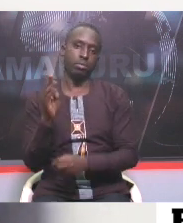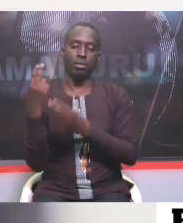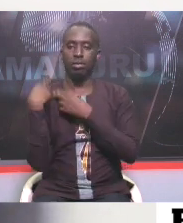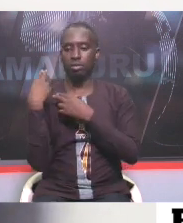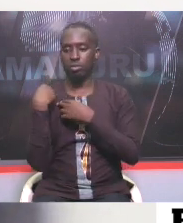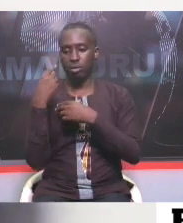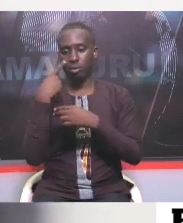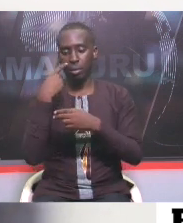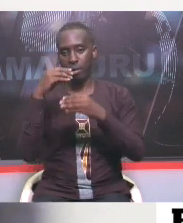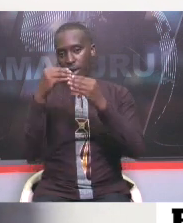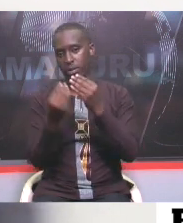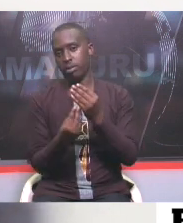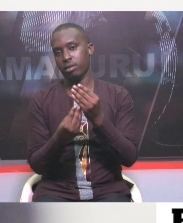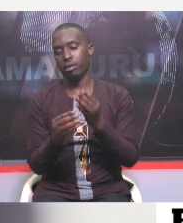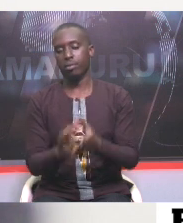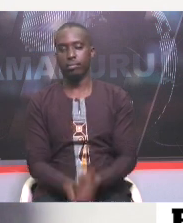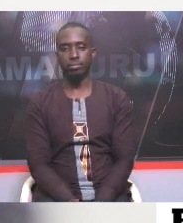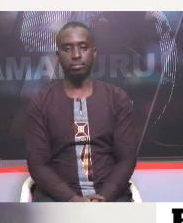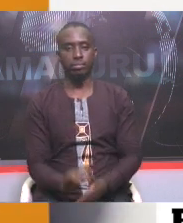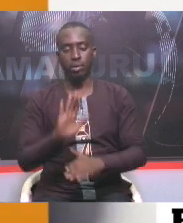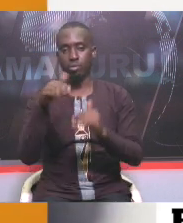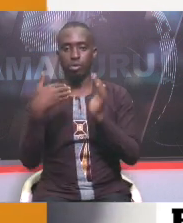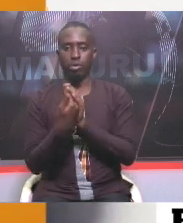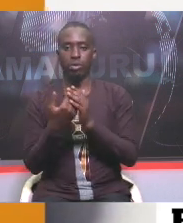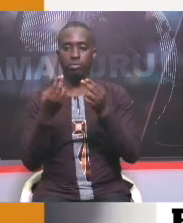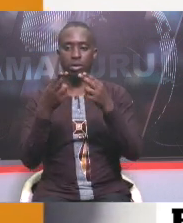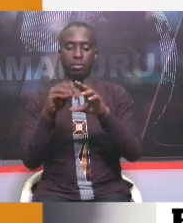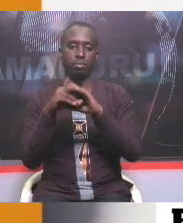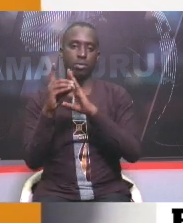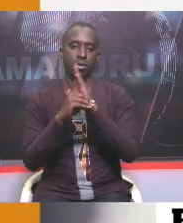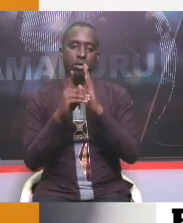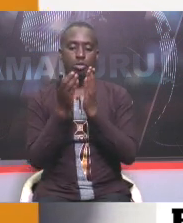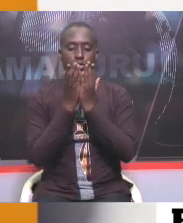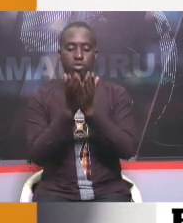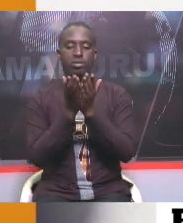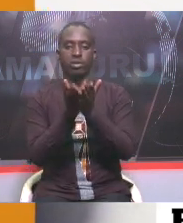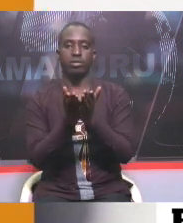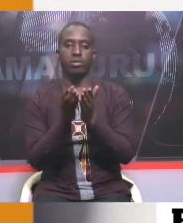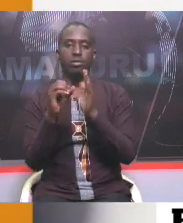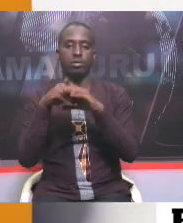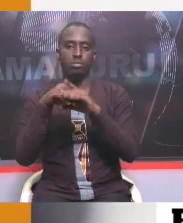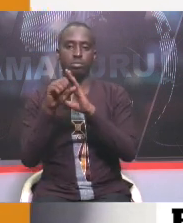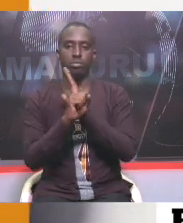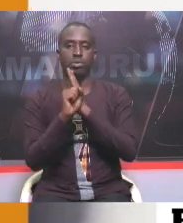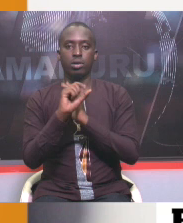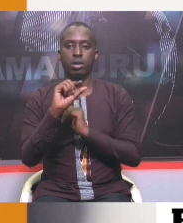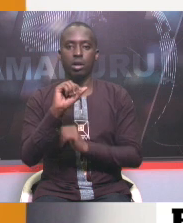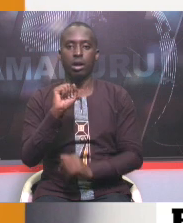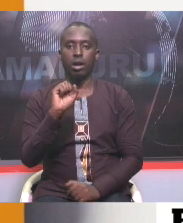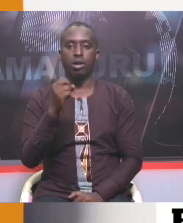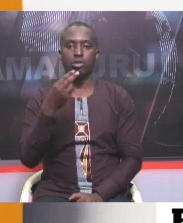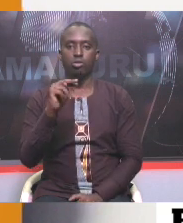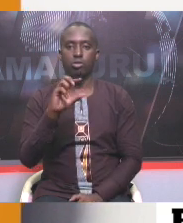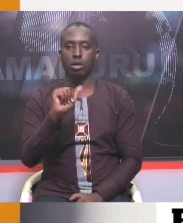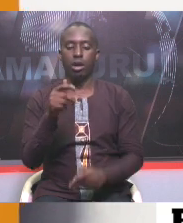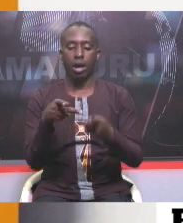kugenzura inyemezabwishyu. Ibi byose bikaba byarabereye mu karere ka Rusizi, umurenge wa Gashonga, aho